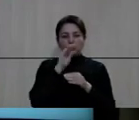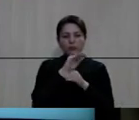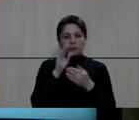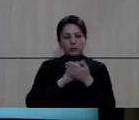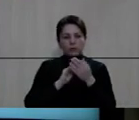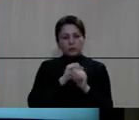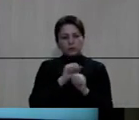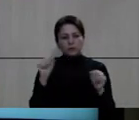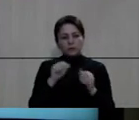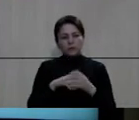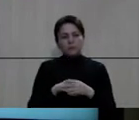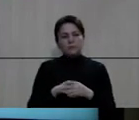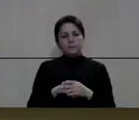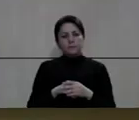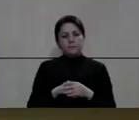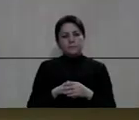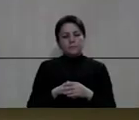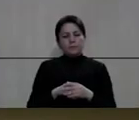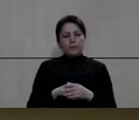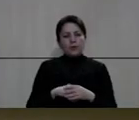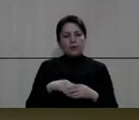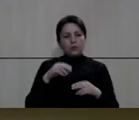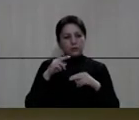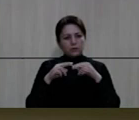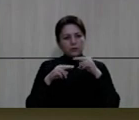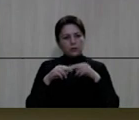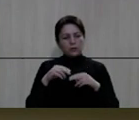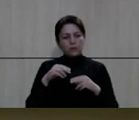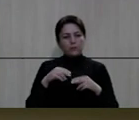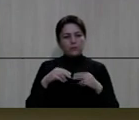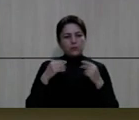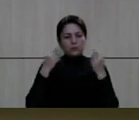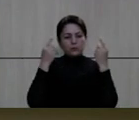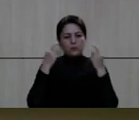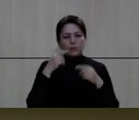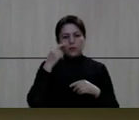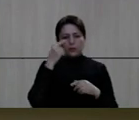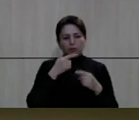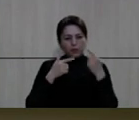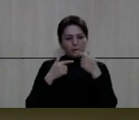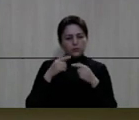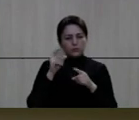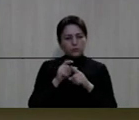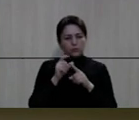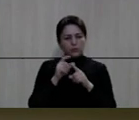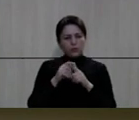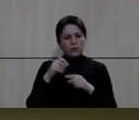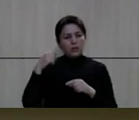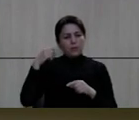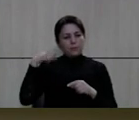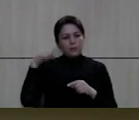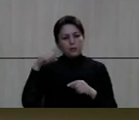bo'lishi mumkin. Ko'tarinki tantaravor bachkana dag'al so'zlardan, ya'ni badiy